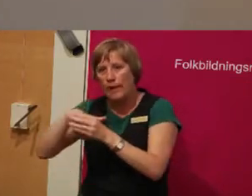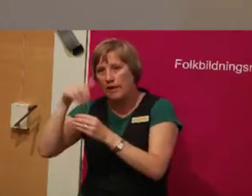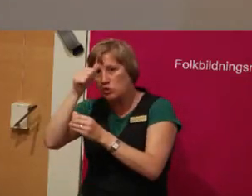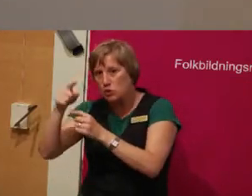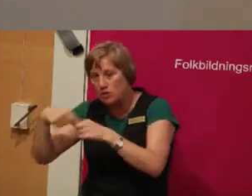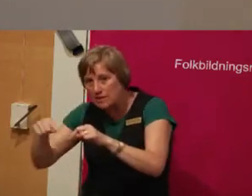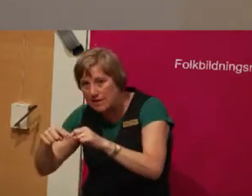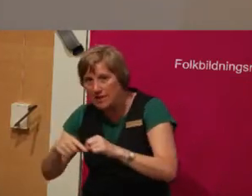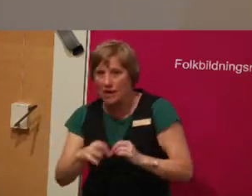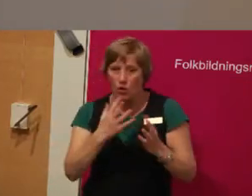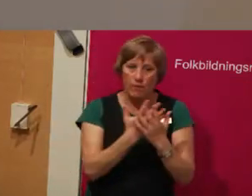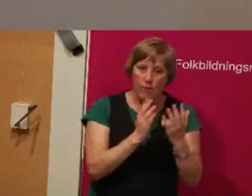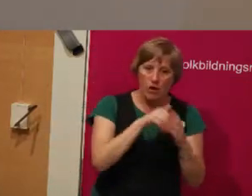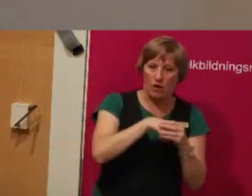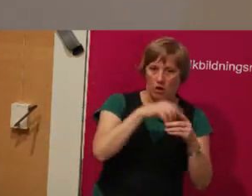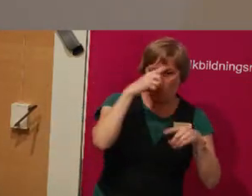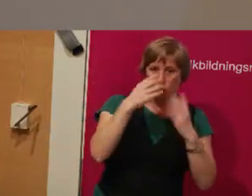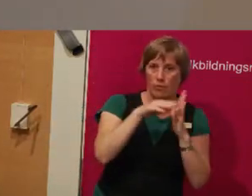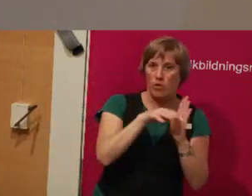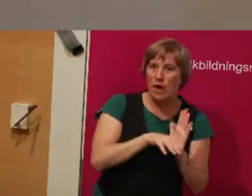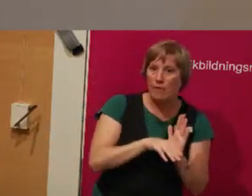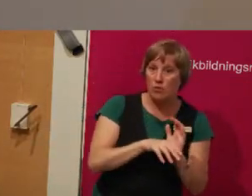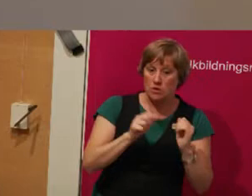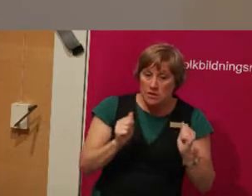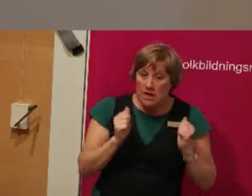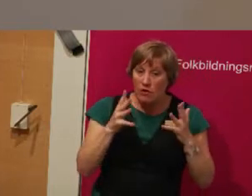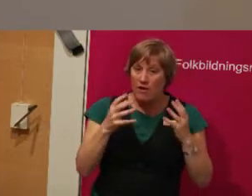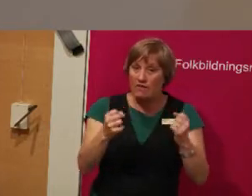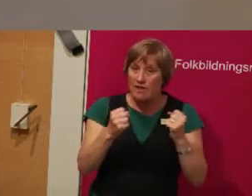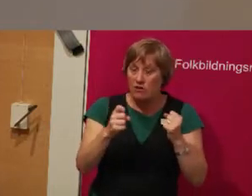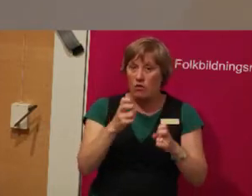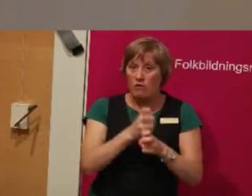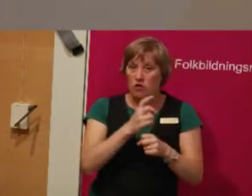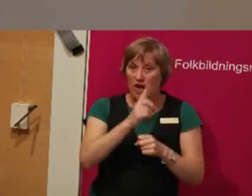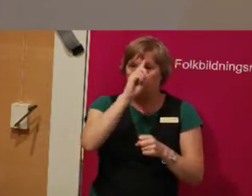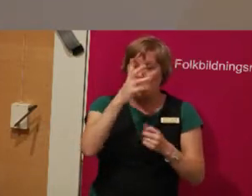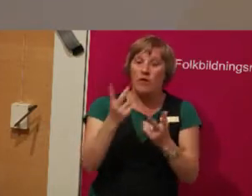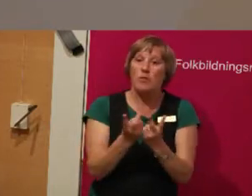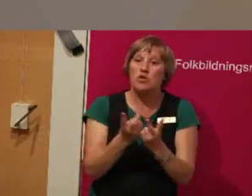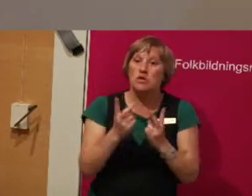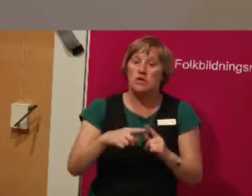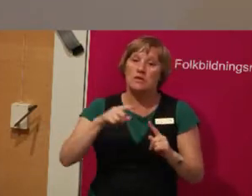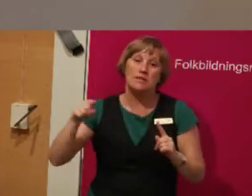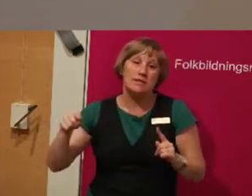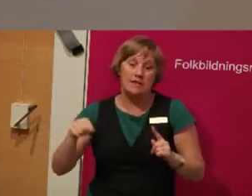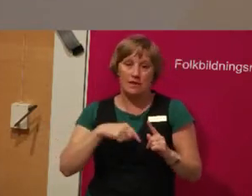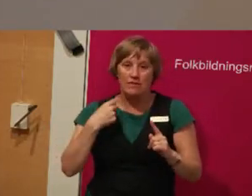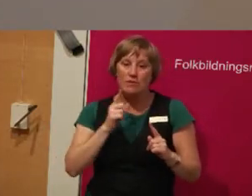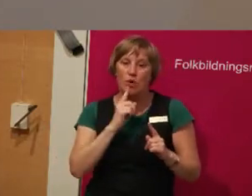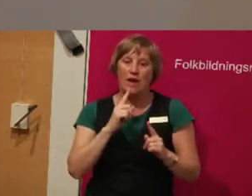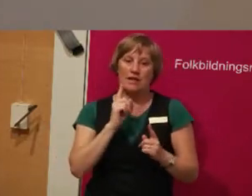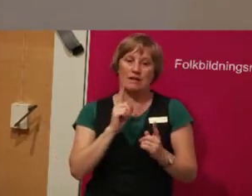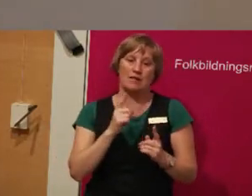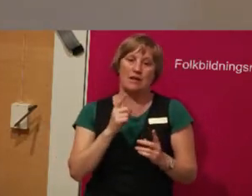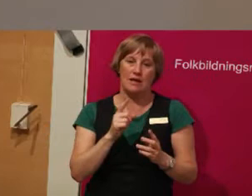så vidare. Det är självklart angeläget att följa och försöka förstå det. Vi träffas en gång, första tisdagen i varje månad,